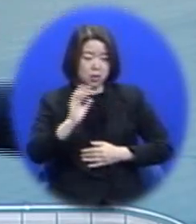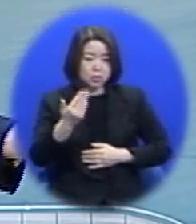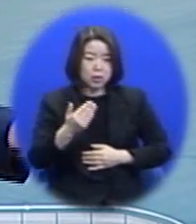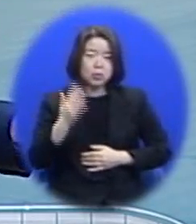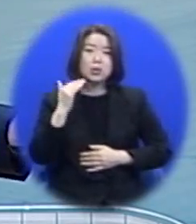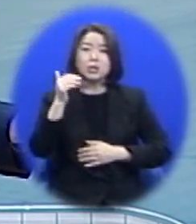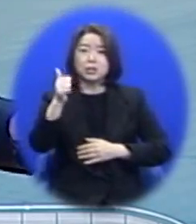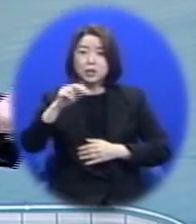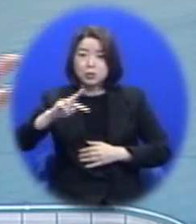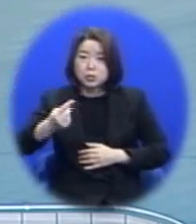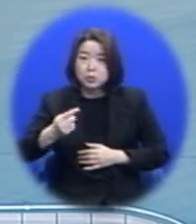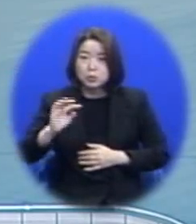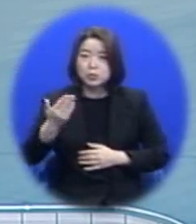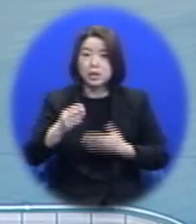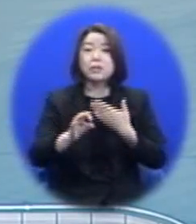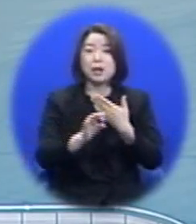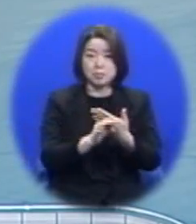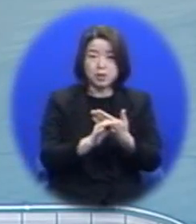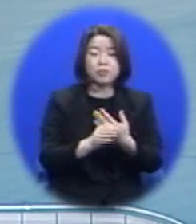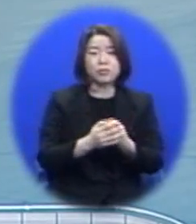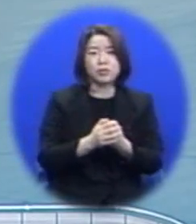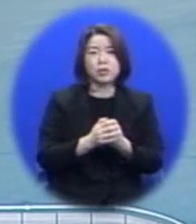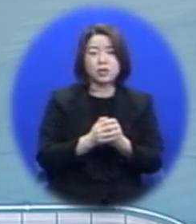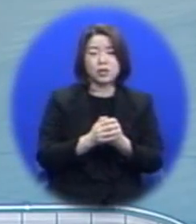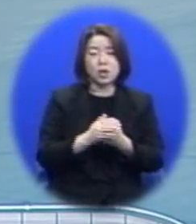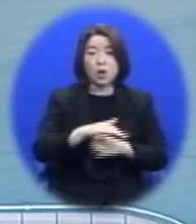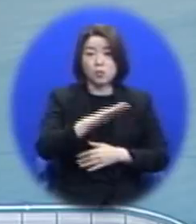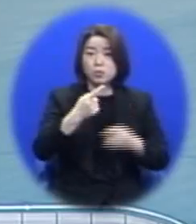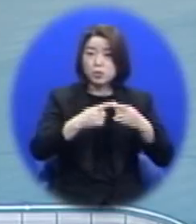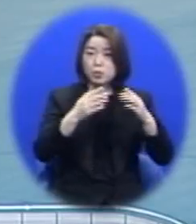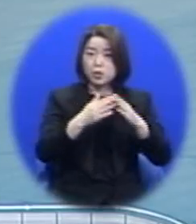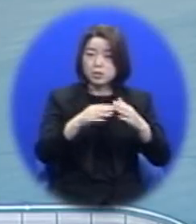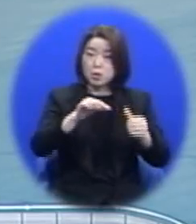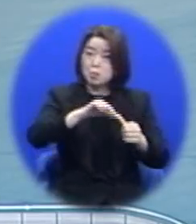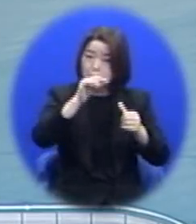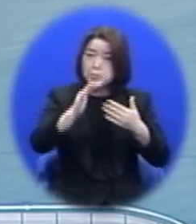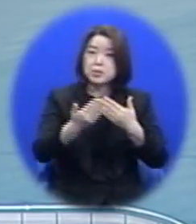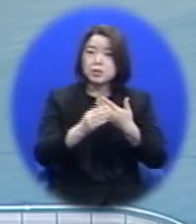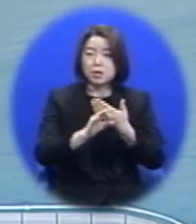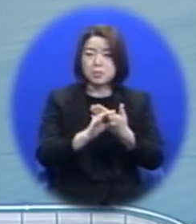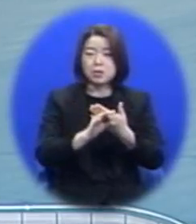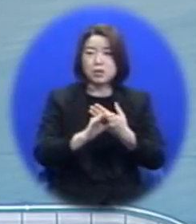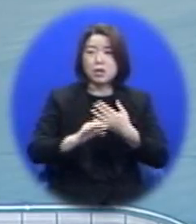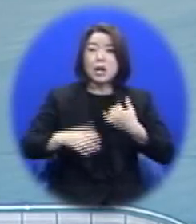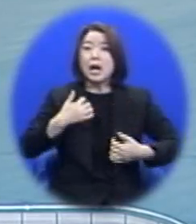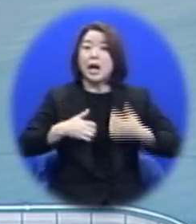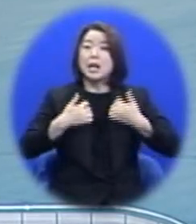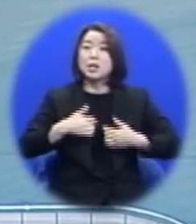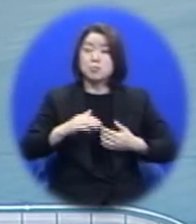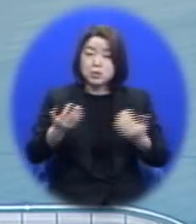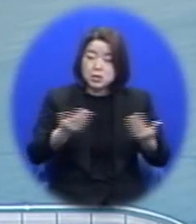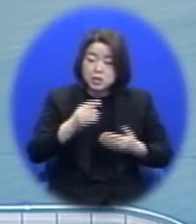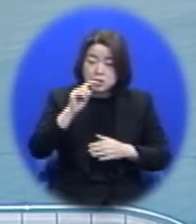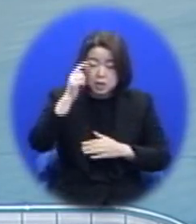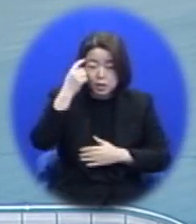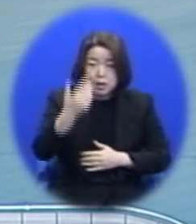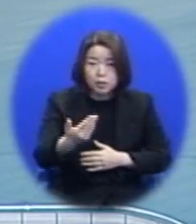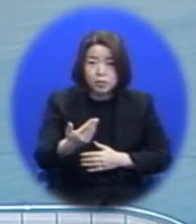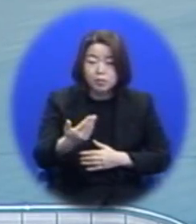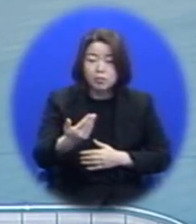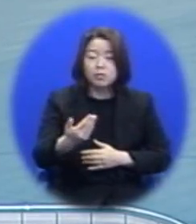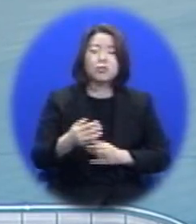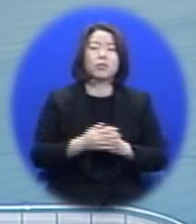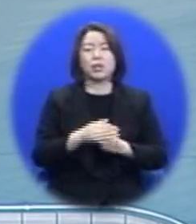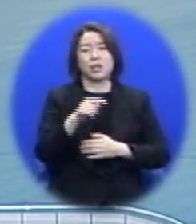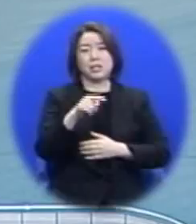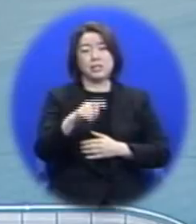교인 중에 그런 사람이 나온다면 이거 경사잖아요. 이렇게 생각할 수도 있고 실제로